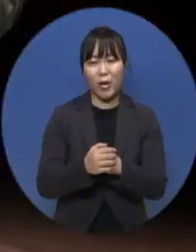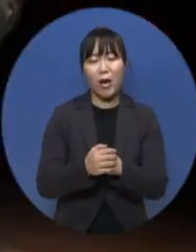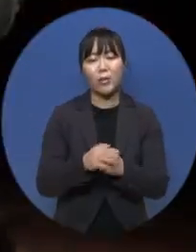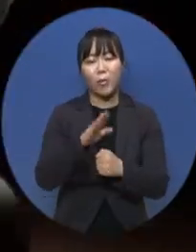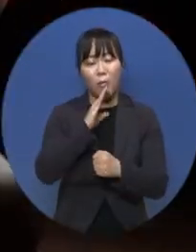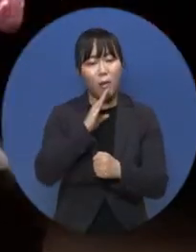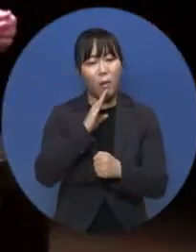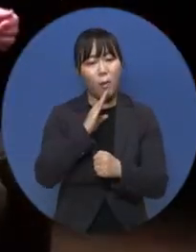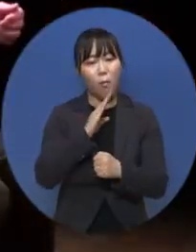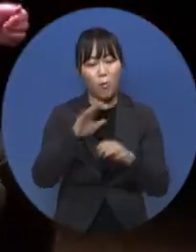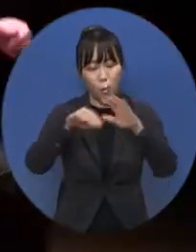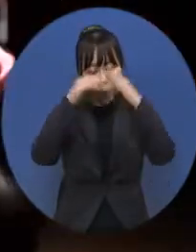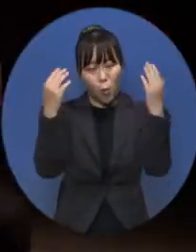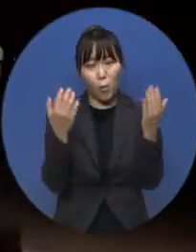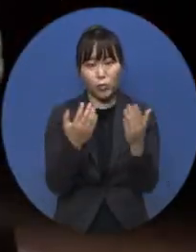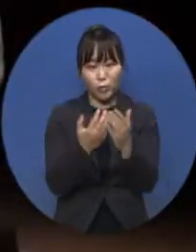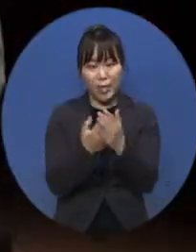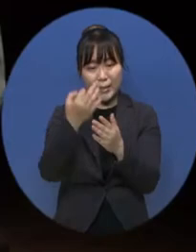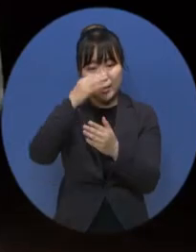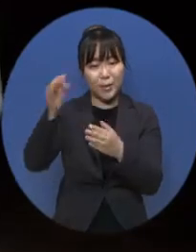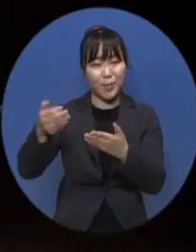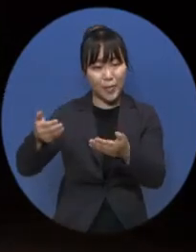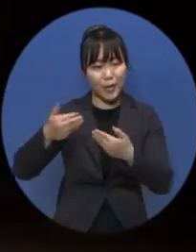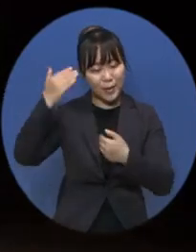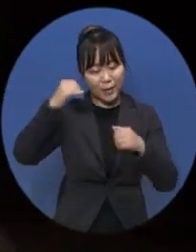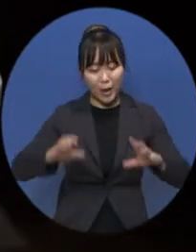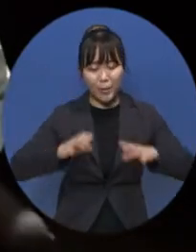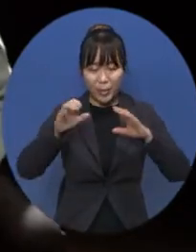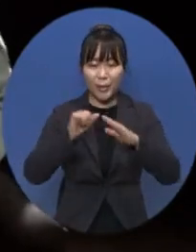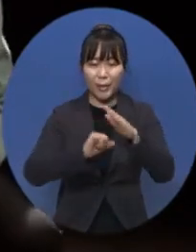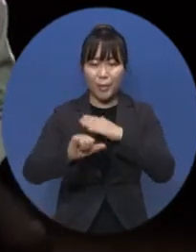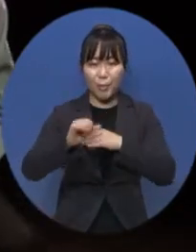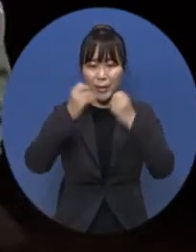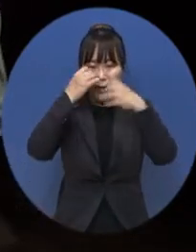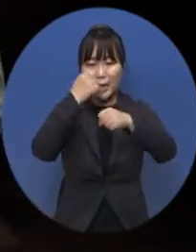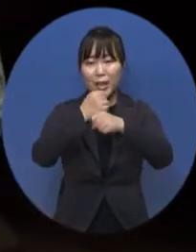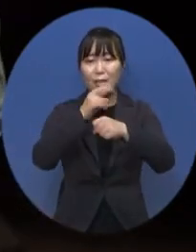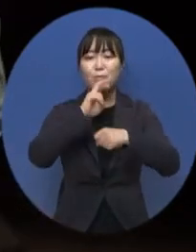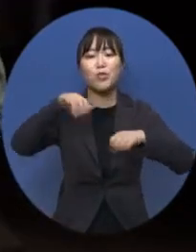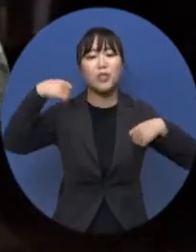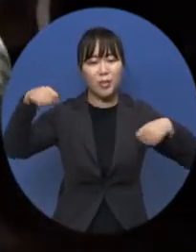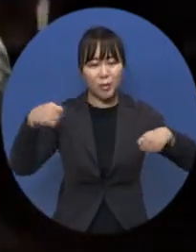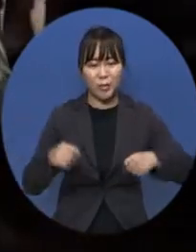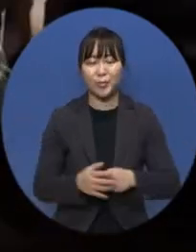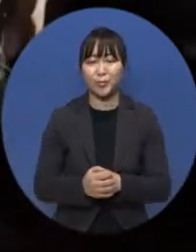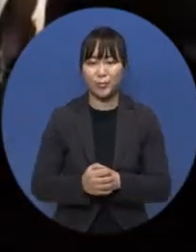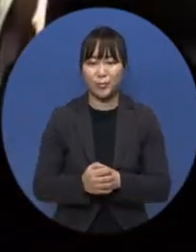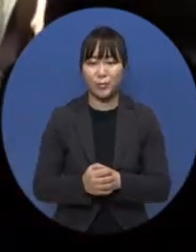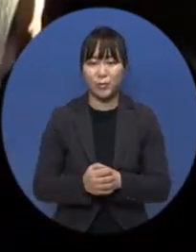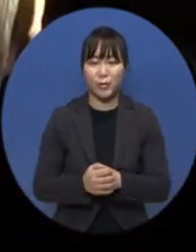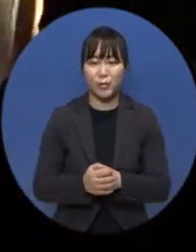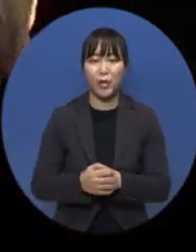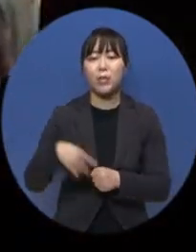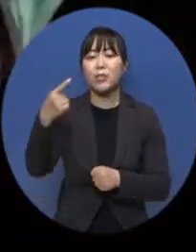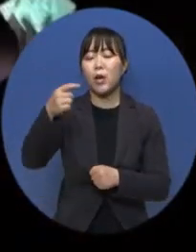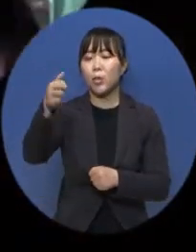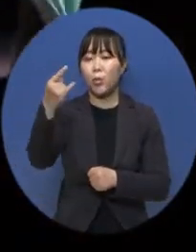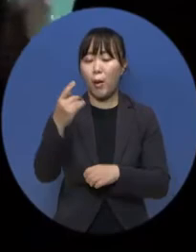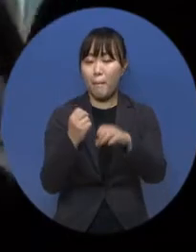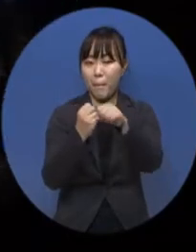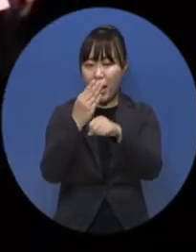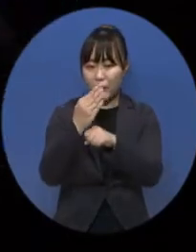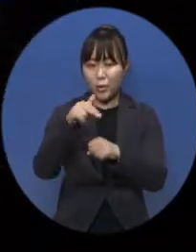작품성과 흥행성 모두 인정받아온 대한민국 대표 창작 뮤지컬입니다. 그 밖에 1000회차 공연을 달성한